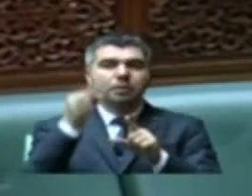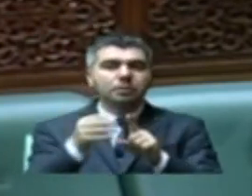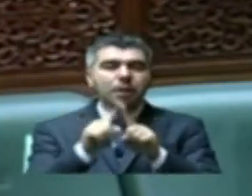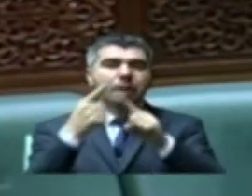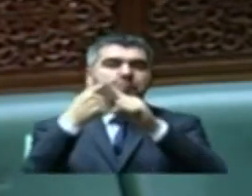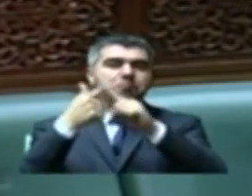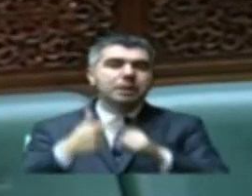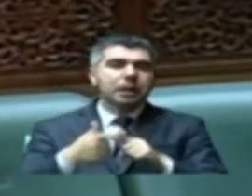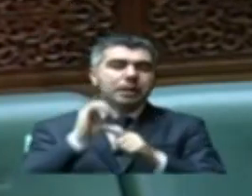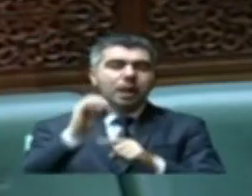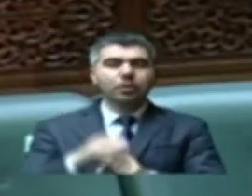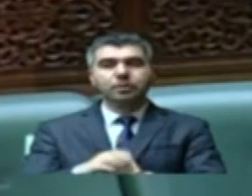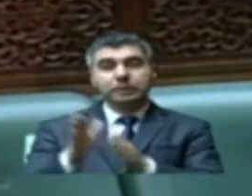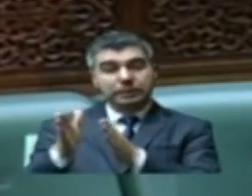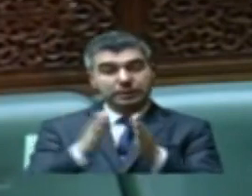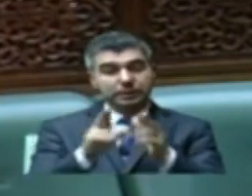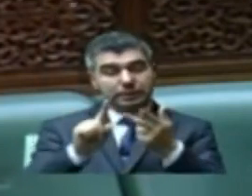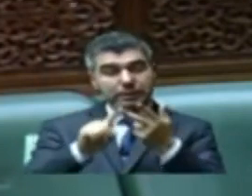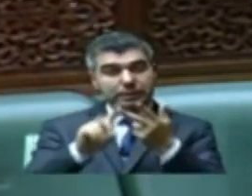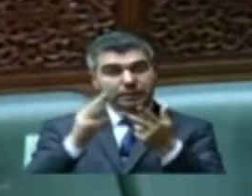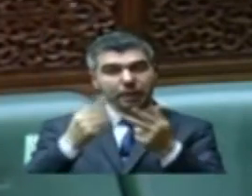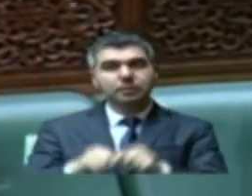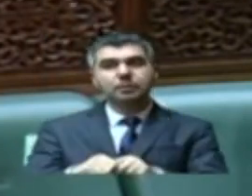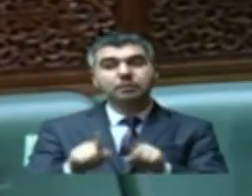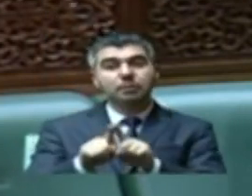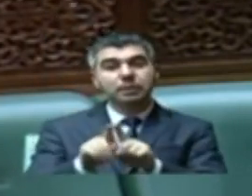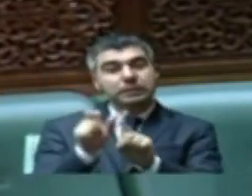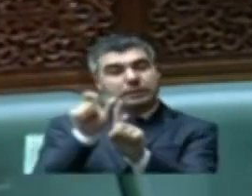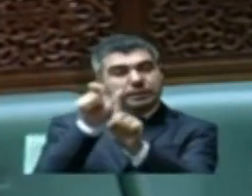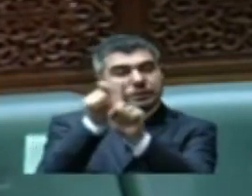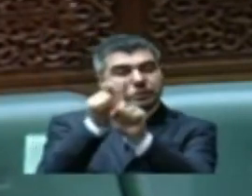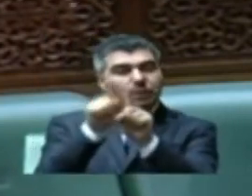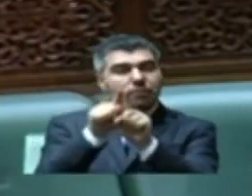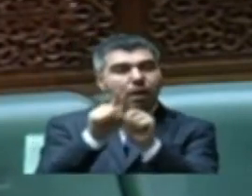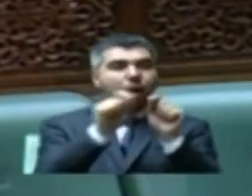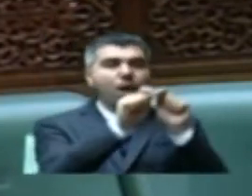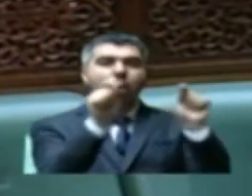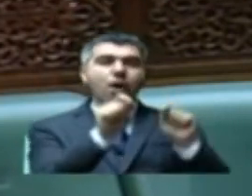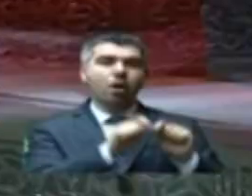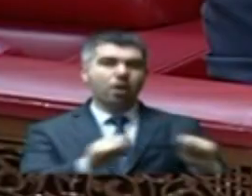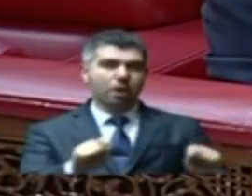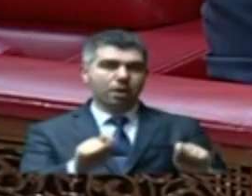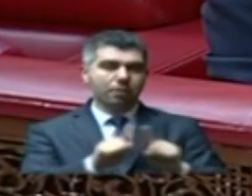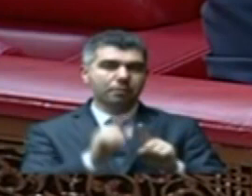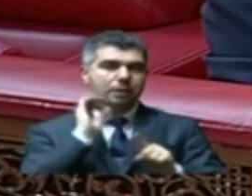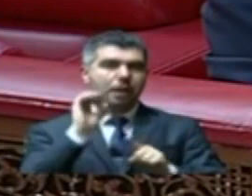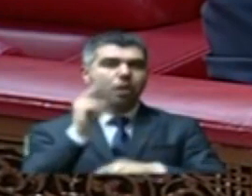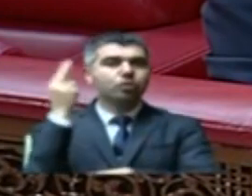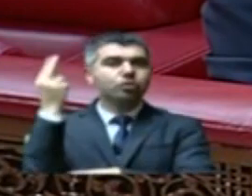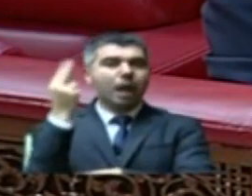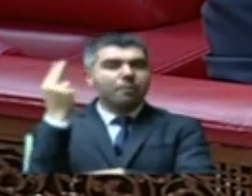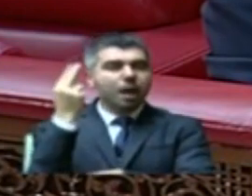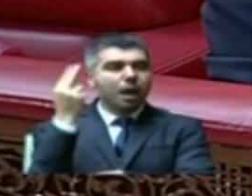ميزانيتها المحدودة. ثالثا نقترح التركيز على دعم استقلالية الجامعة وكذا الأكاديميات الجهوية